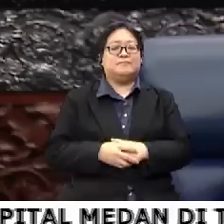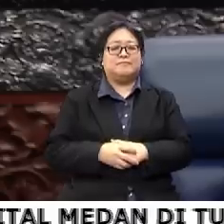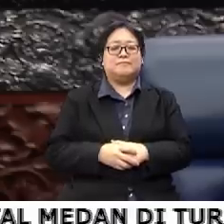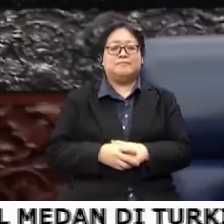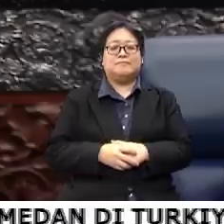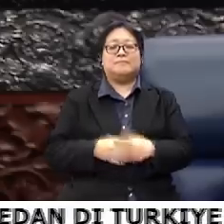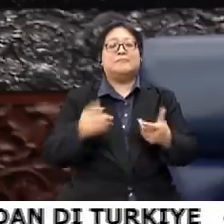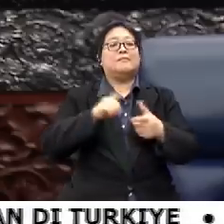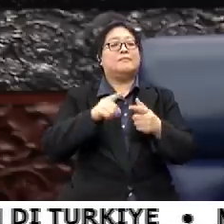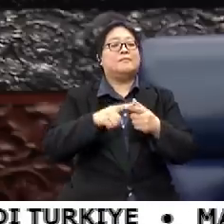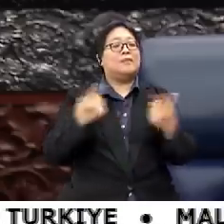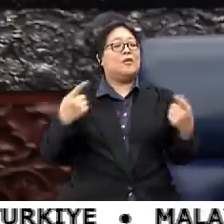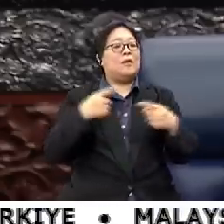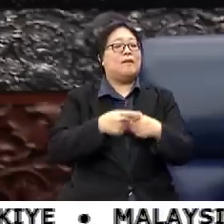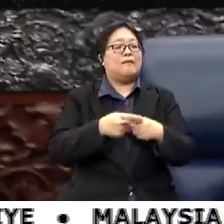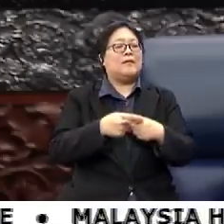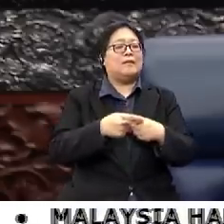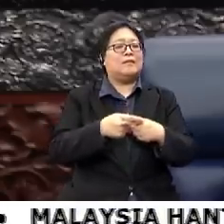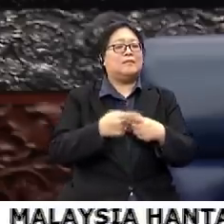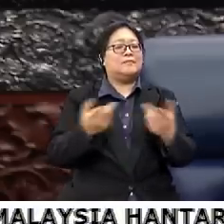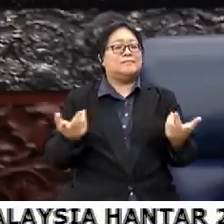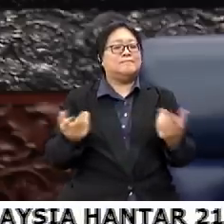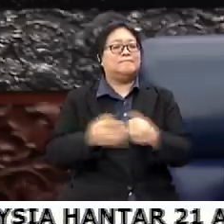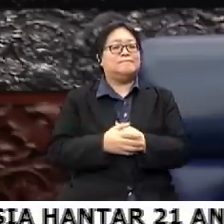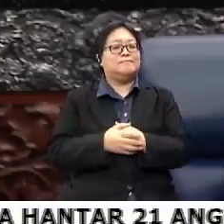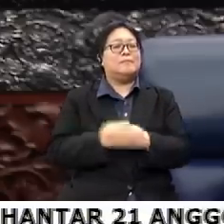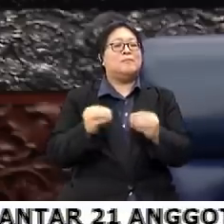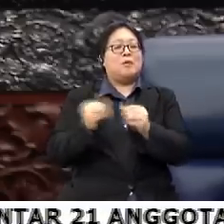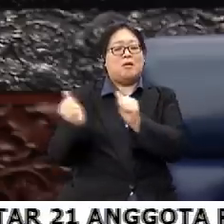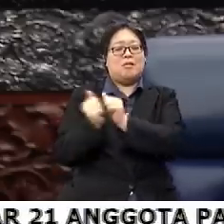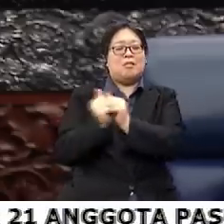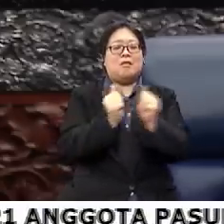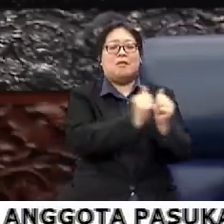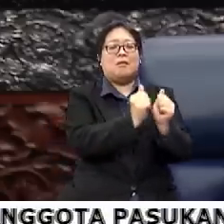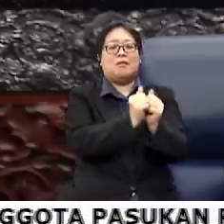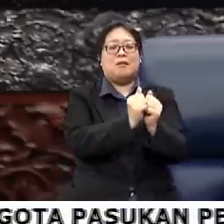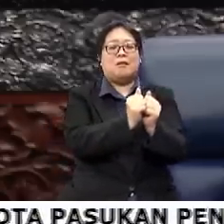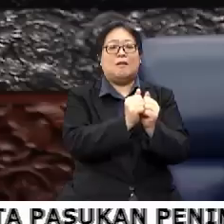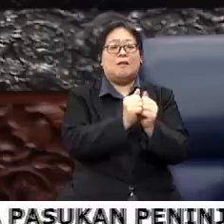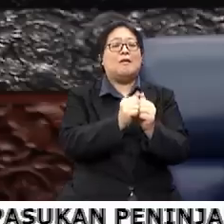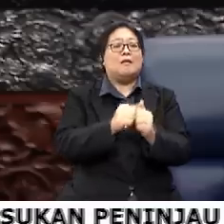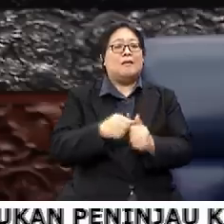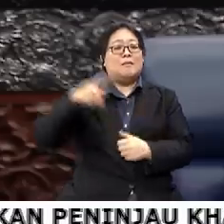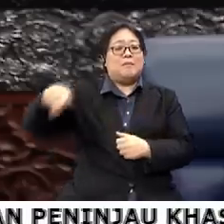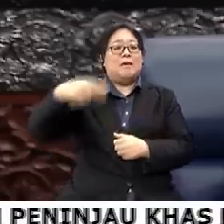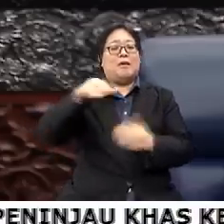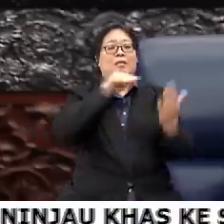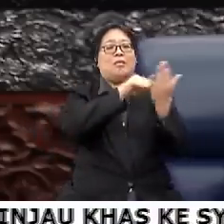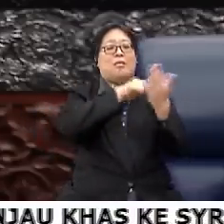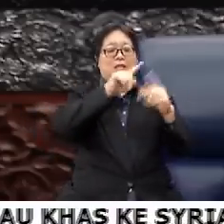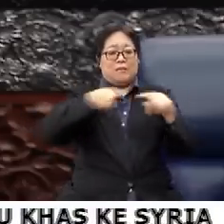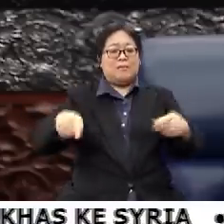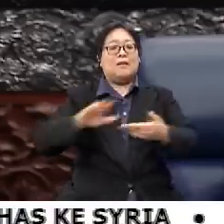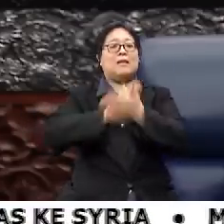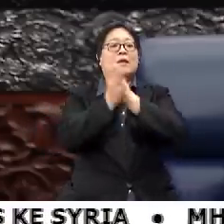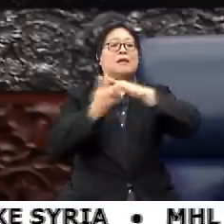dengan izin conflict of interest yang berbau nepotisme. Yang itu dikatakan oleh PSU ditentang. Tapi hari ini sudah